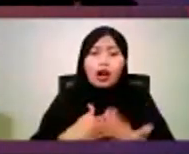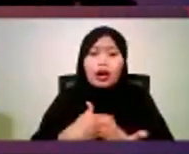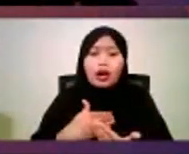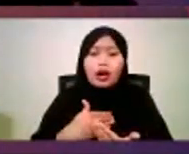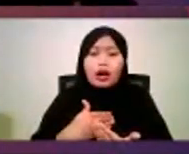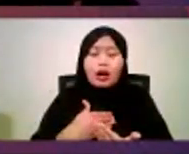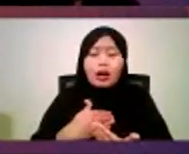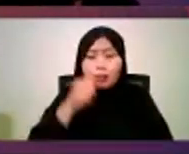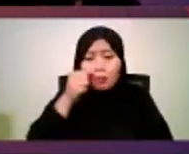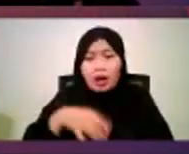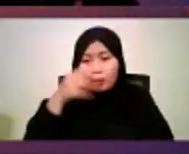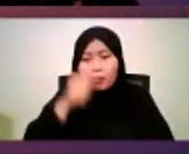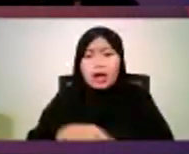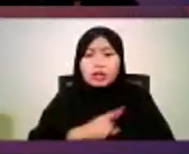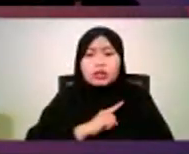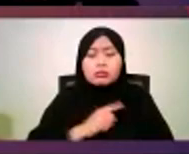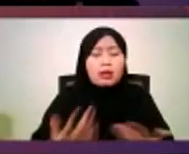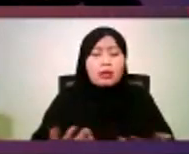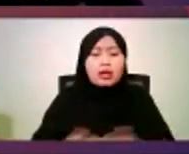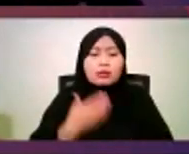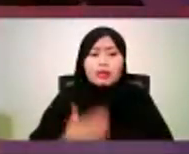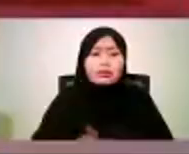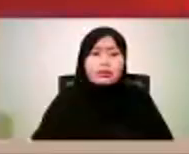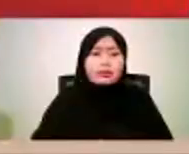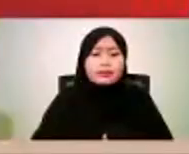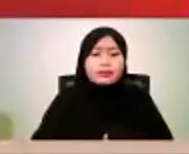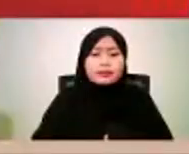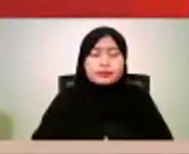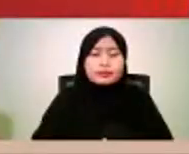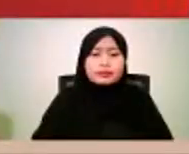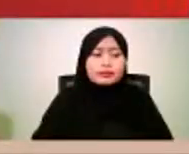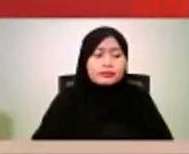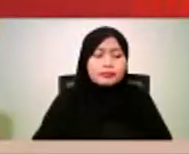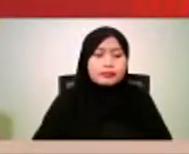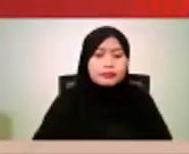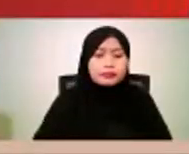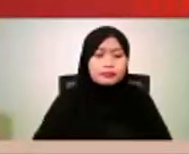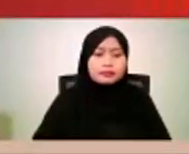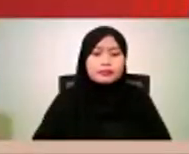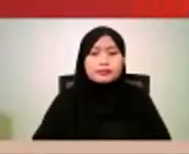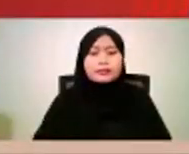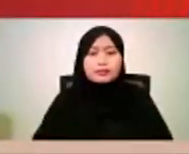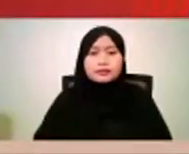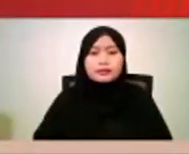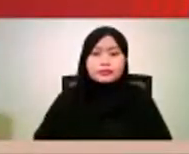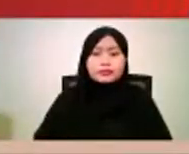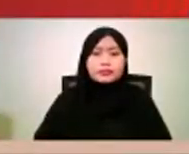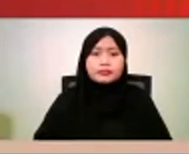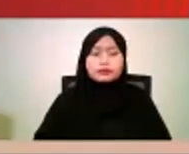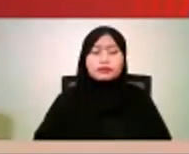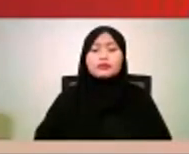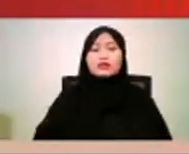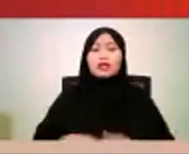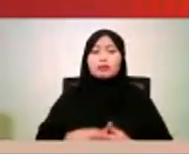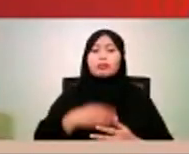itu sendiri Pak terima kasih terima kasih Mas Rifki apa Carry